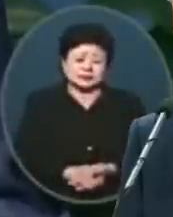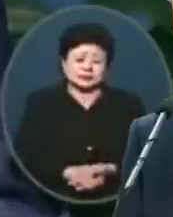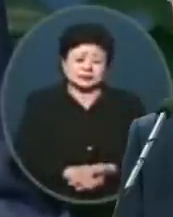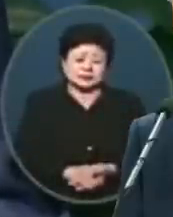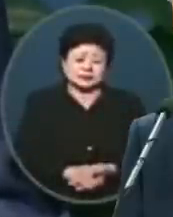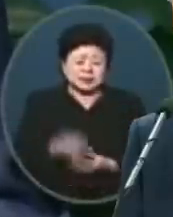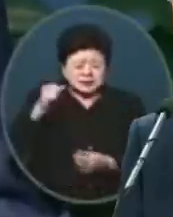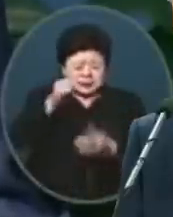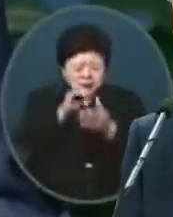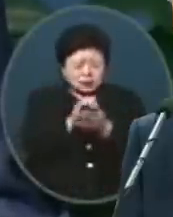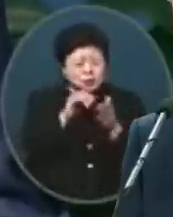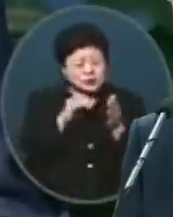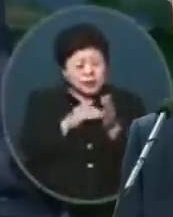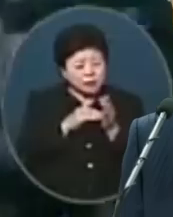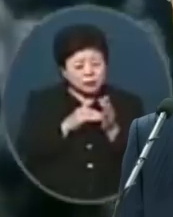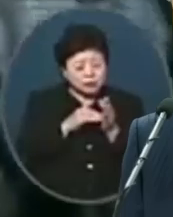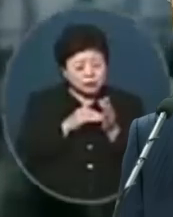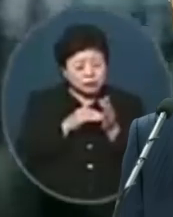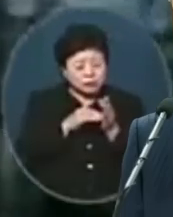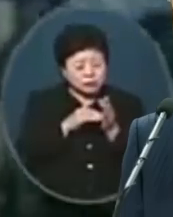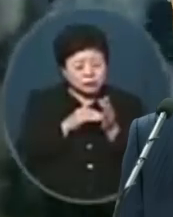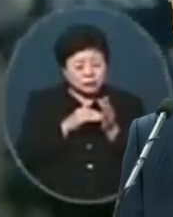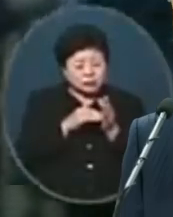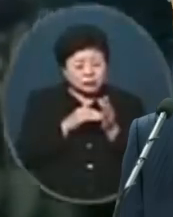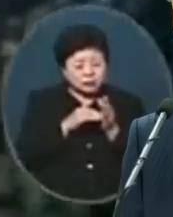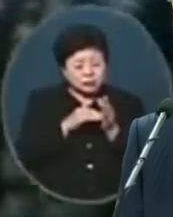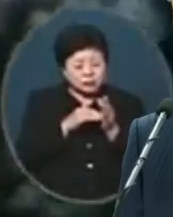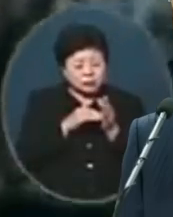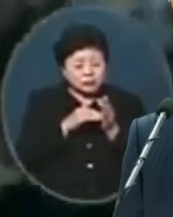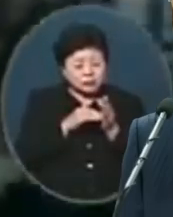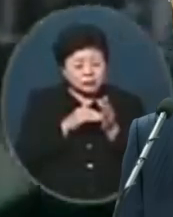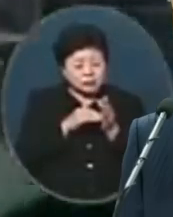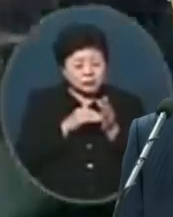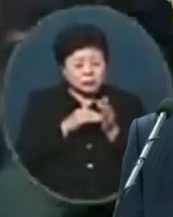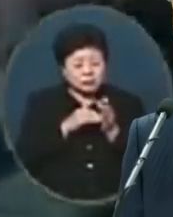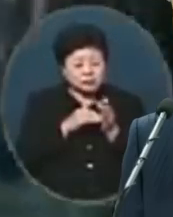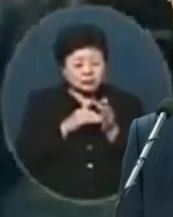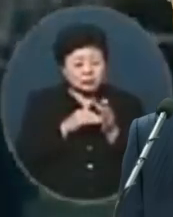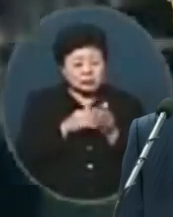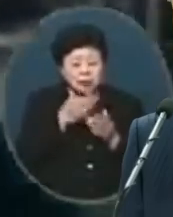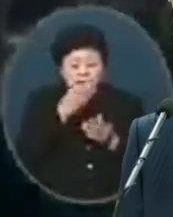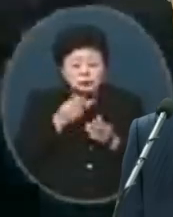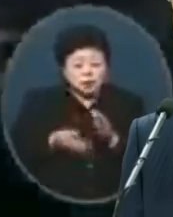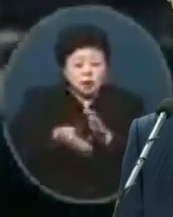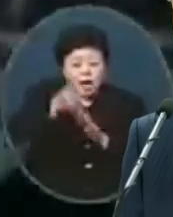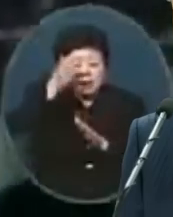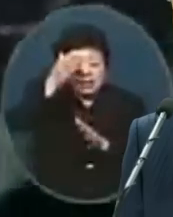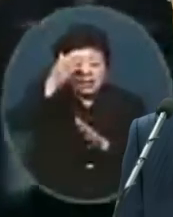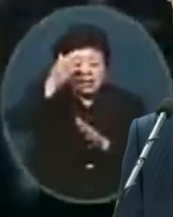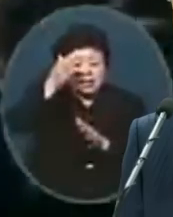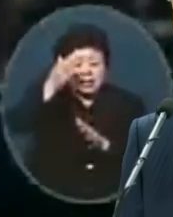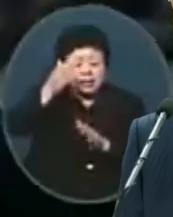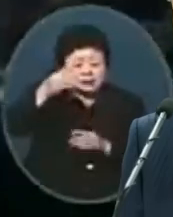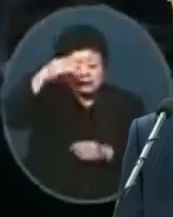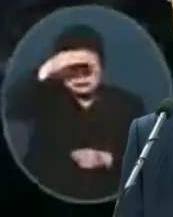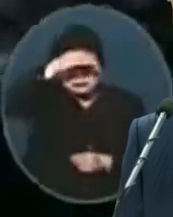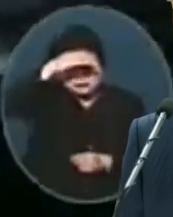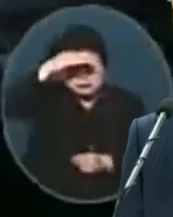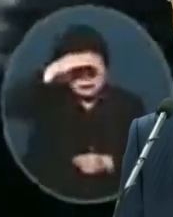하루는 새벽 기도를 마치고 저 뒤에 순복음화 빠드 살았으니까 들어가서